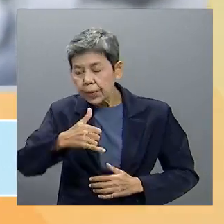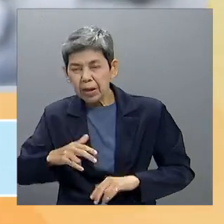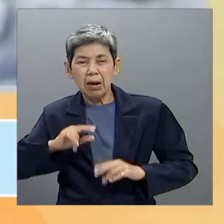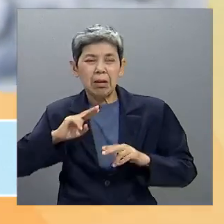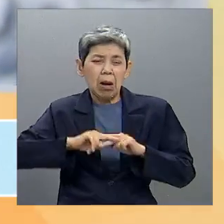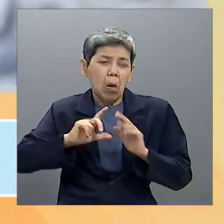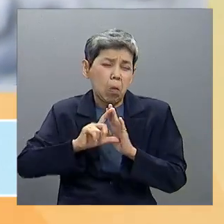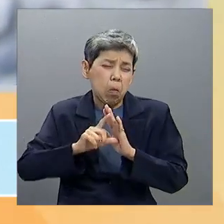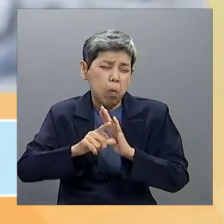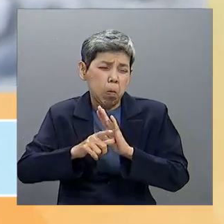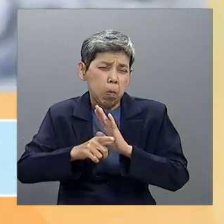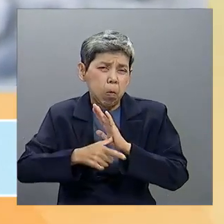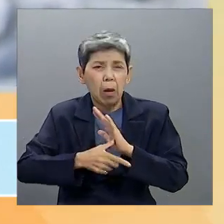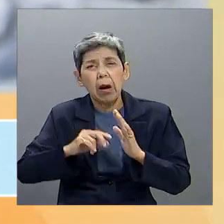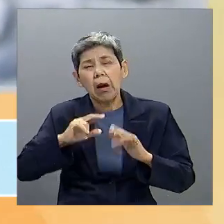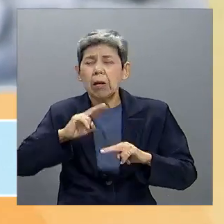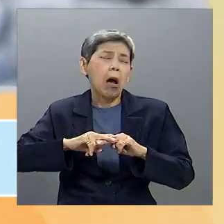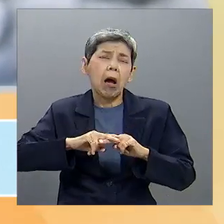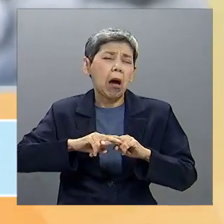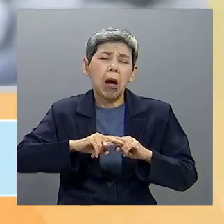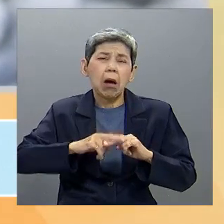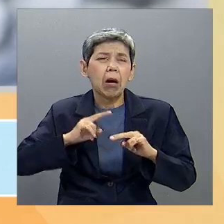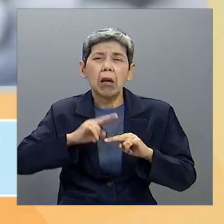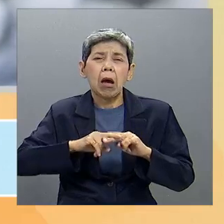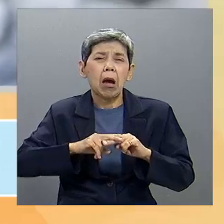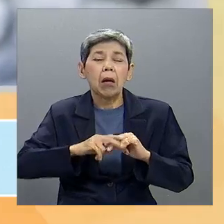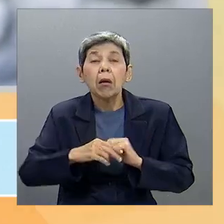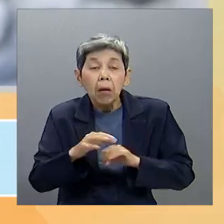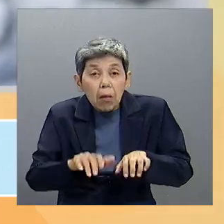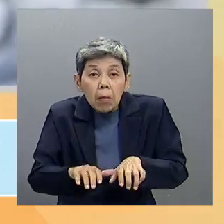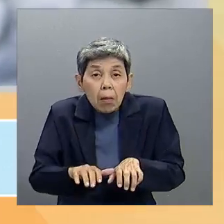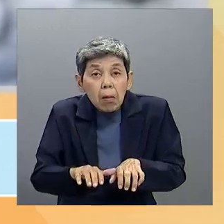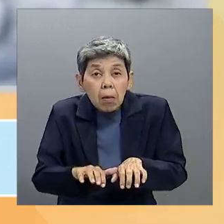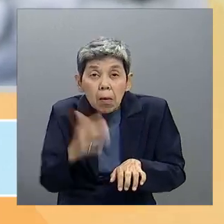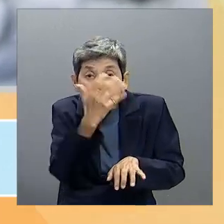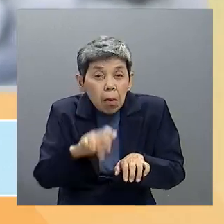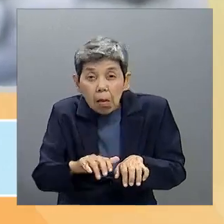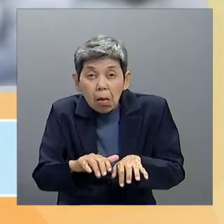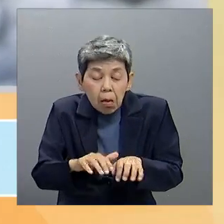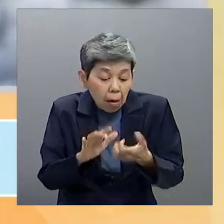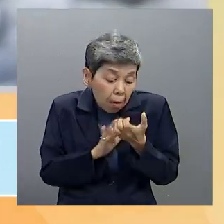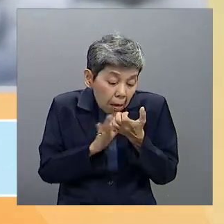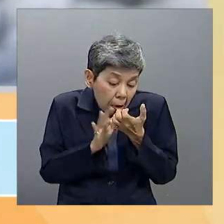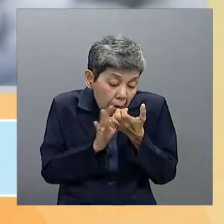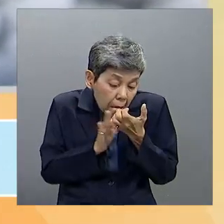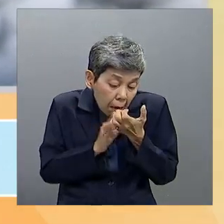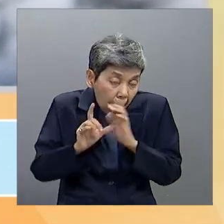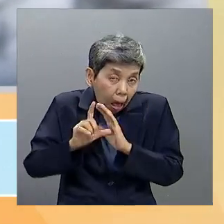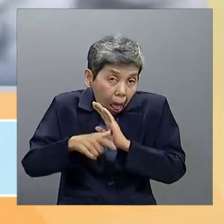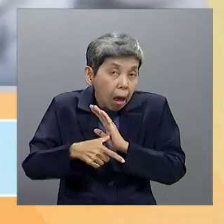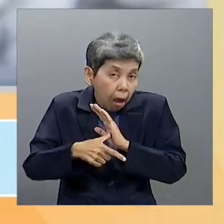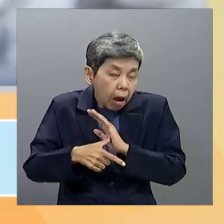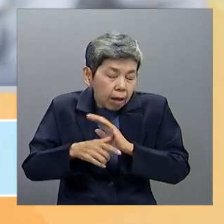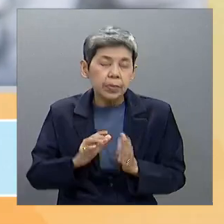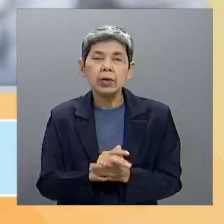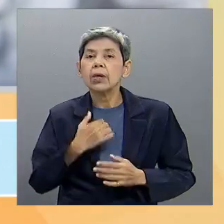พฤติกรรมที่นั่งเพลินโดยเฉพาะเวลาเรานั่งแล้วก็อยู่กับหน้าจอเนี่ยเราสามารถนั่งได้นานเรื่อยๆเลยจริงไหมครับ ใช่จริงครับอาจารย์ถามคุณชมัยพรใช่ไ